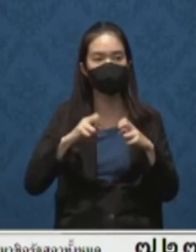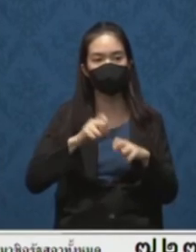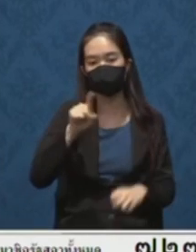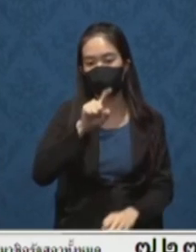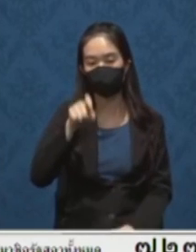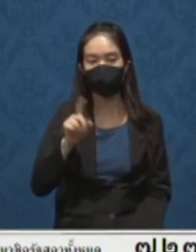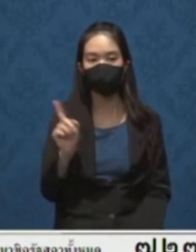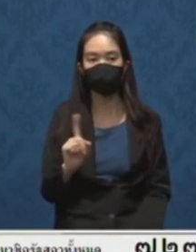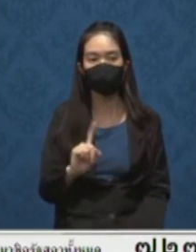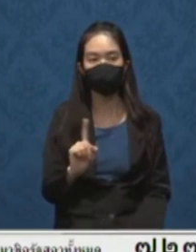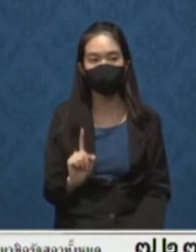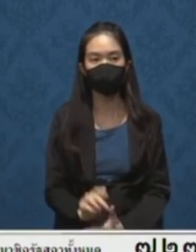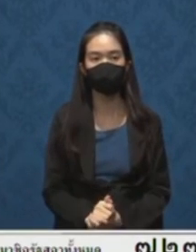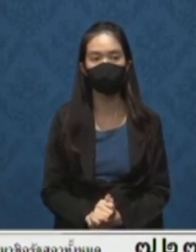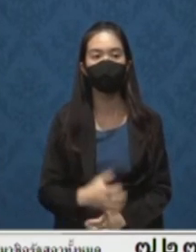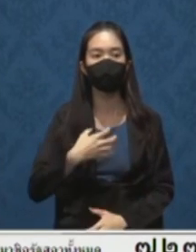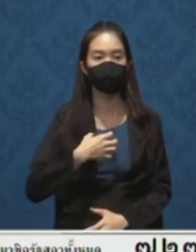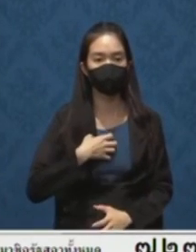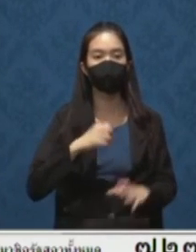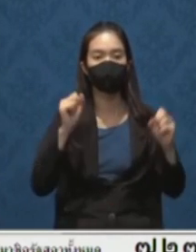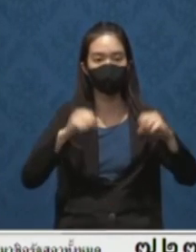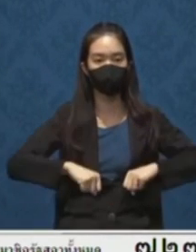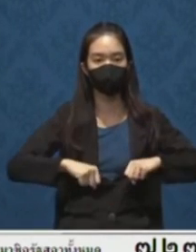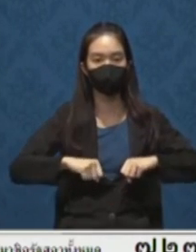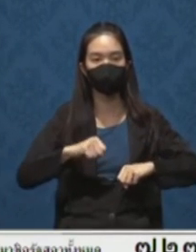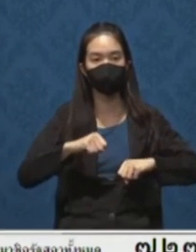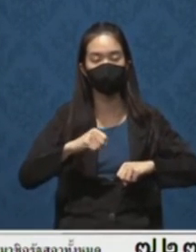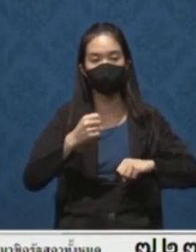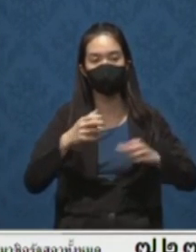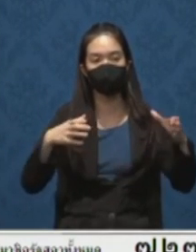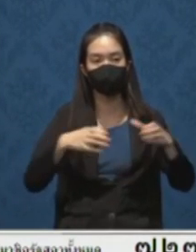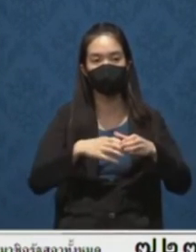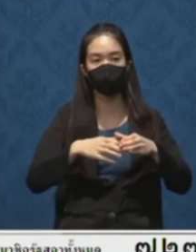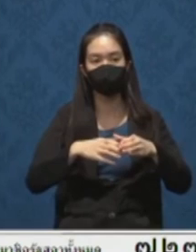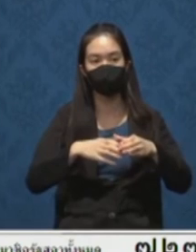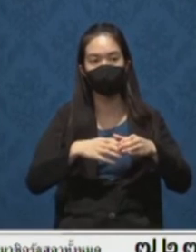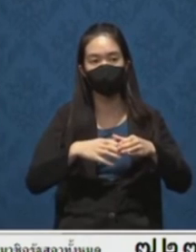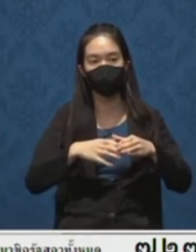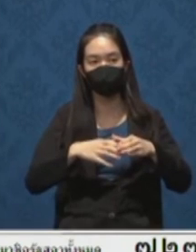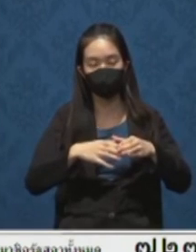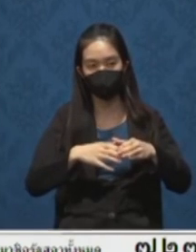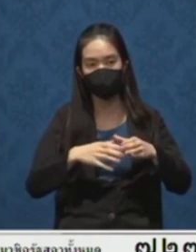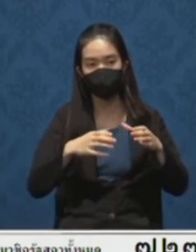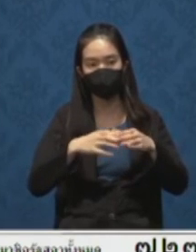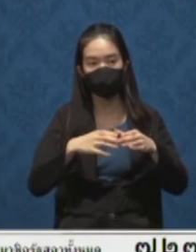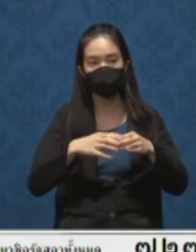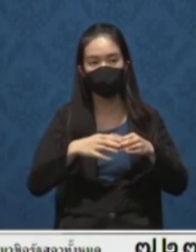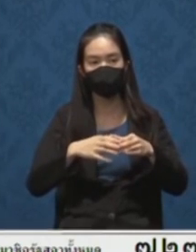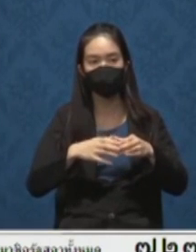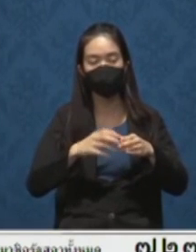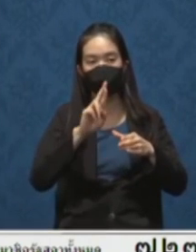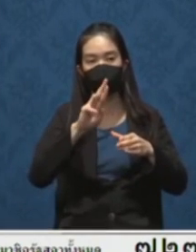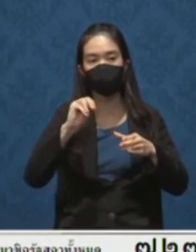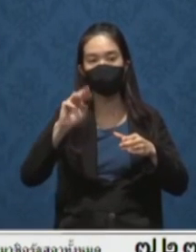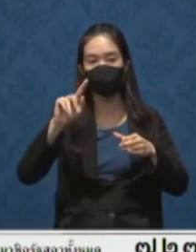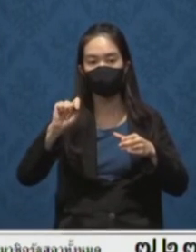คือยากจะรบทราบมัติของคณะรัฐมนตรีที่ประชุในวันนี้เพราว่าได้ทาบ